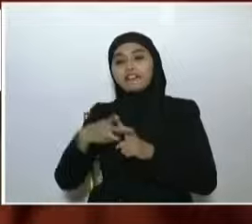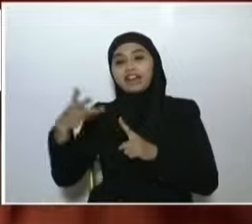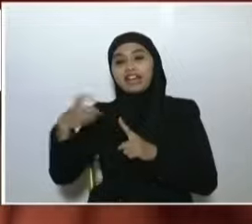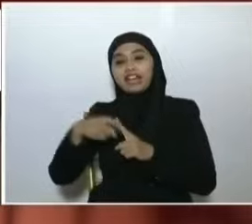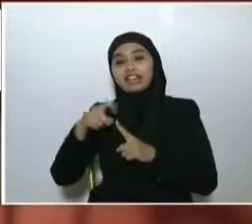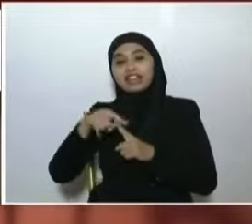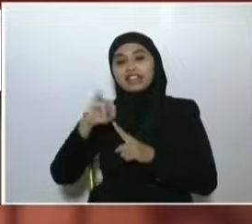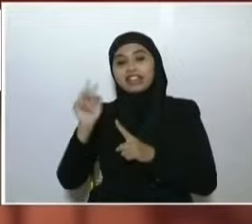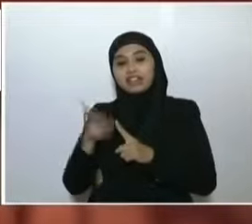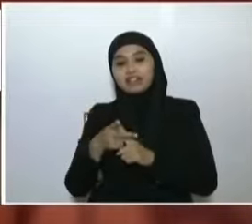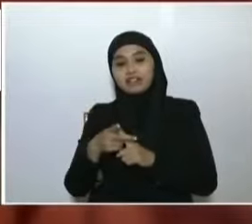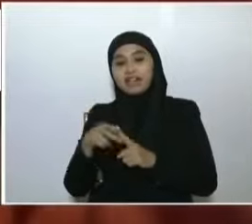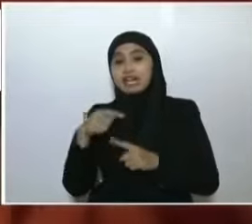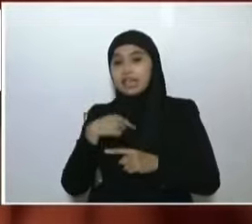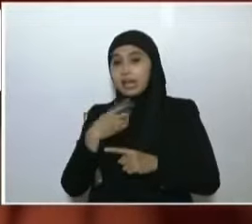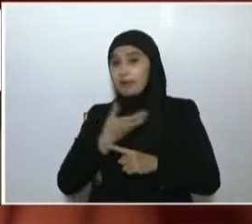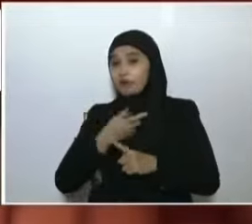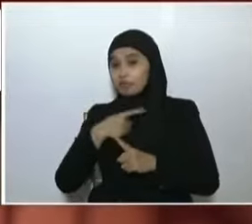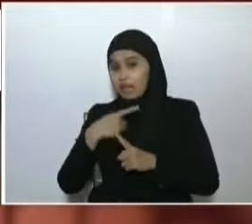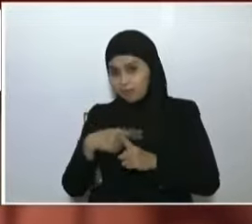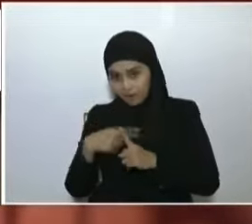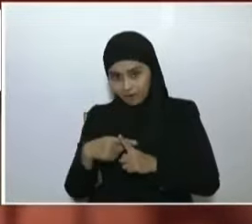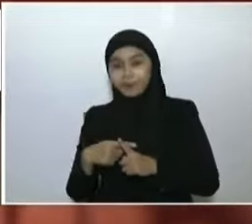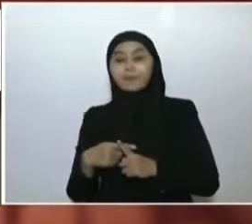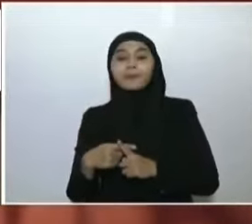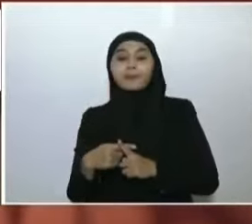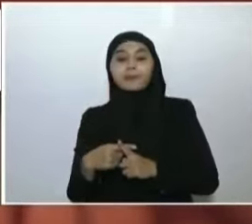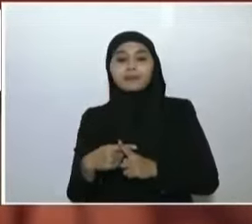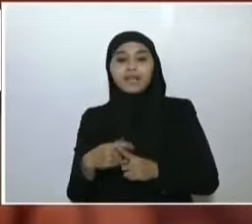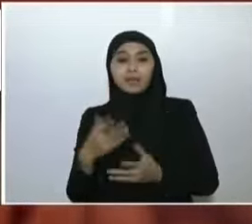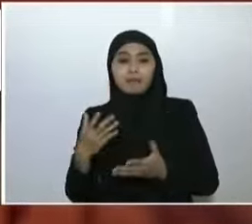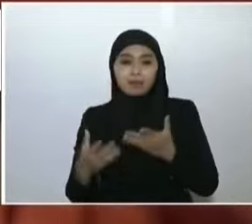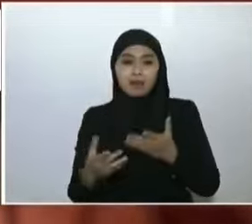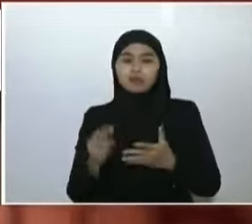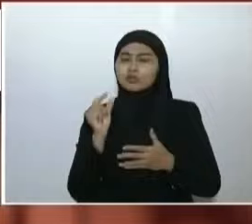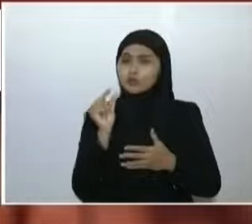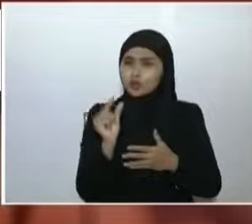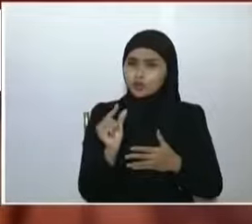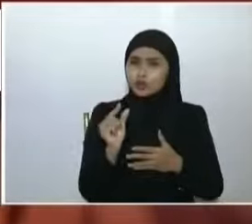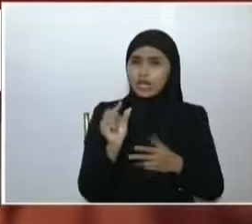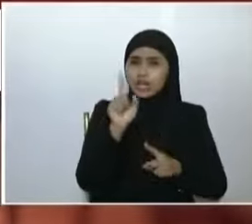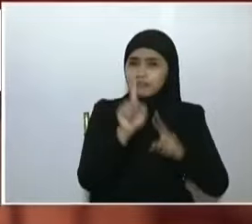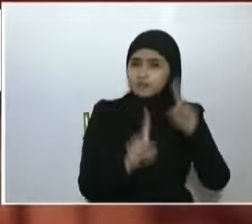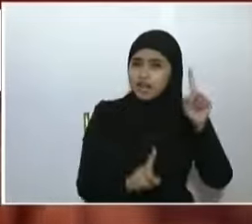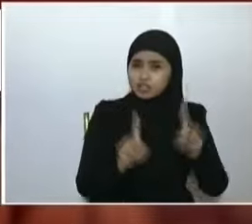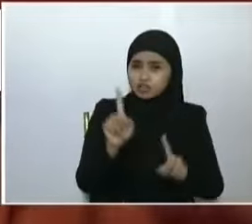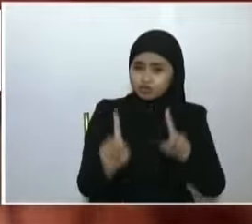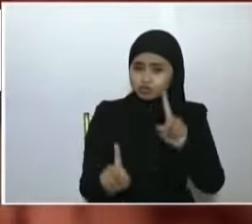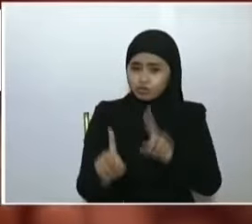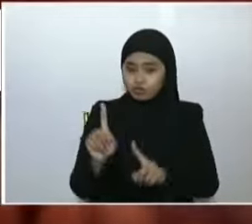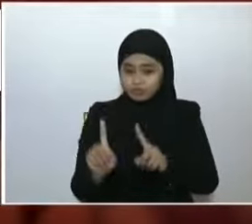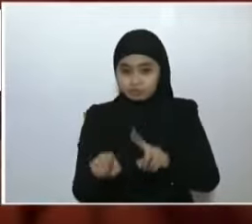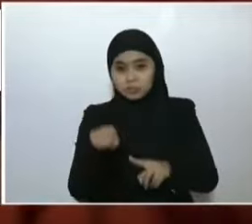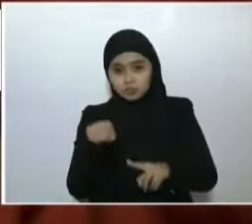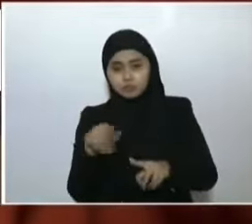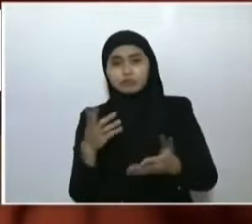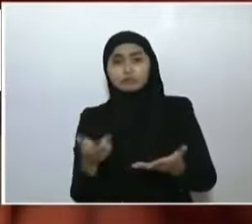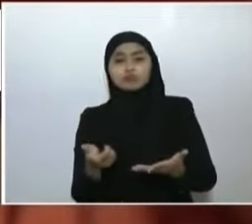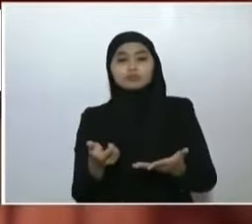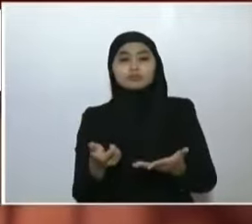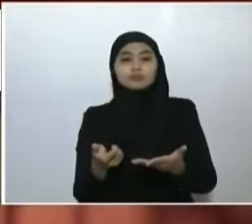diterapkan jadi saya hanya menambahkan lagi memang untuk infrastruktur ini dalam